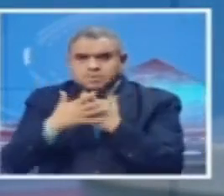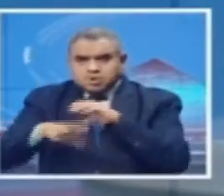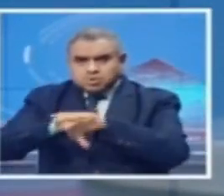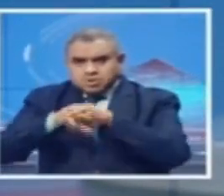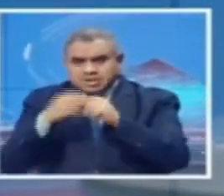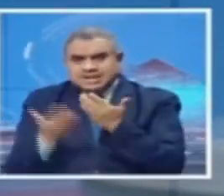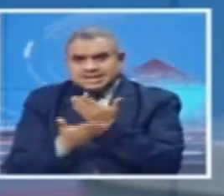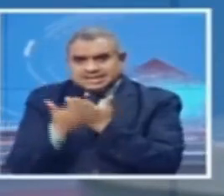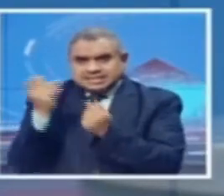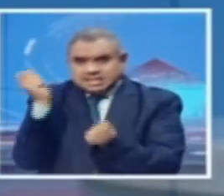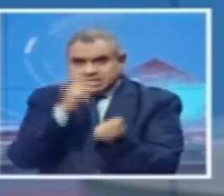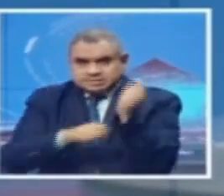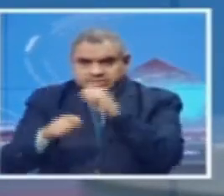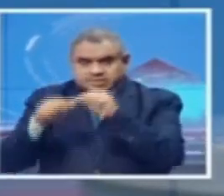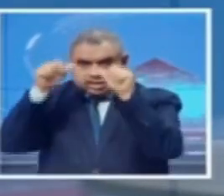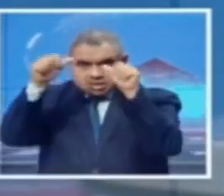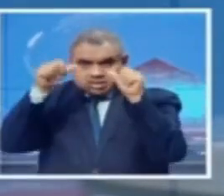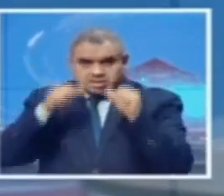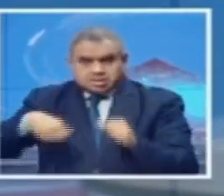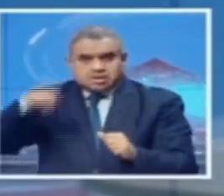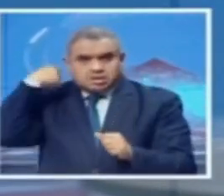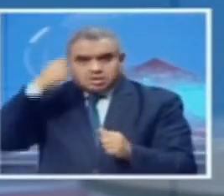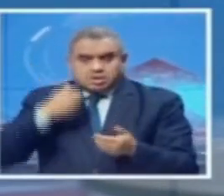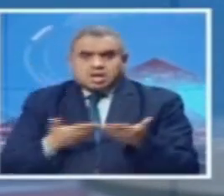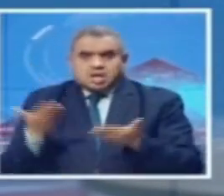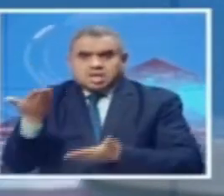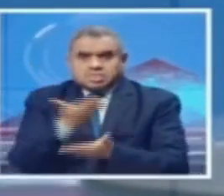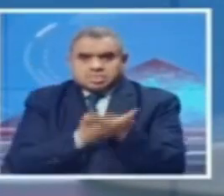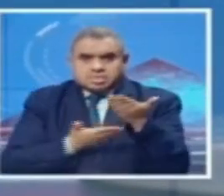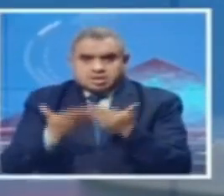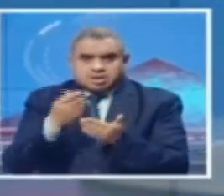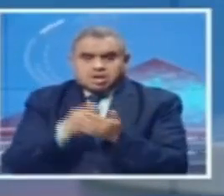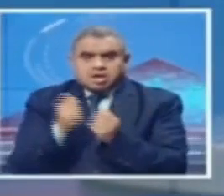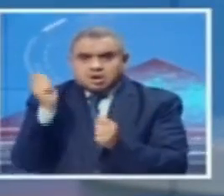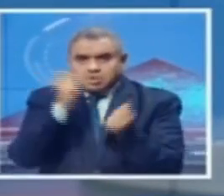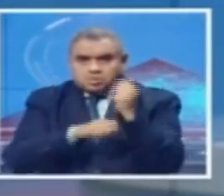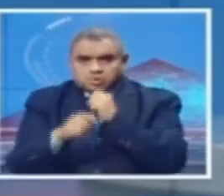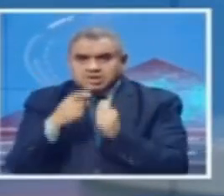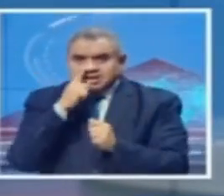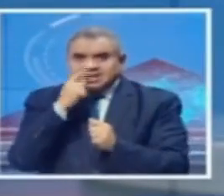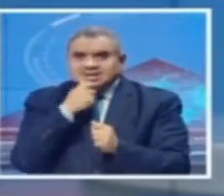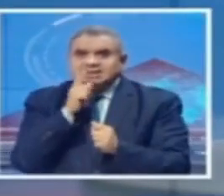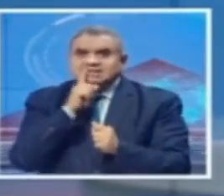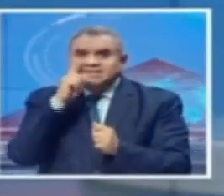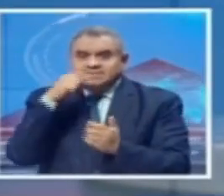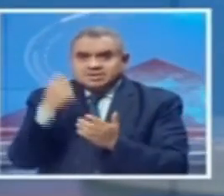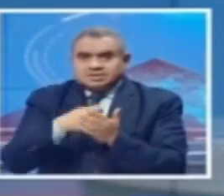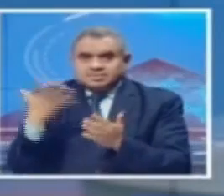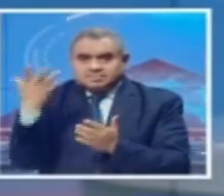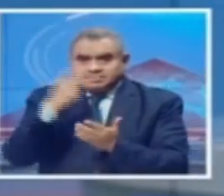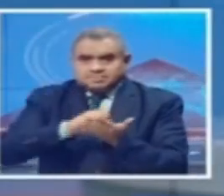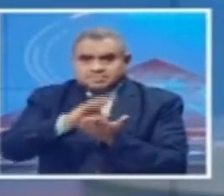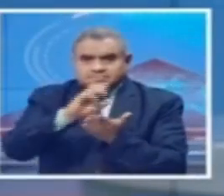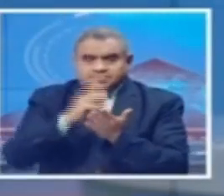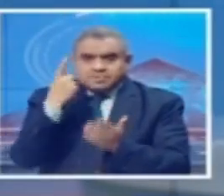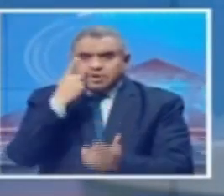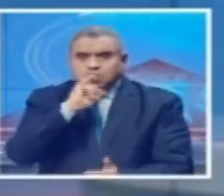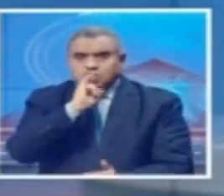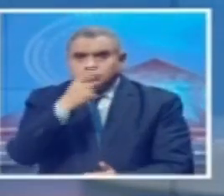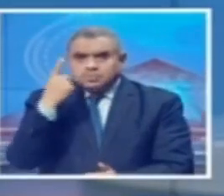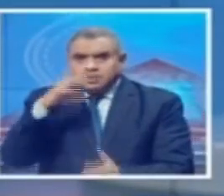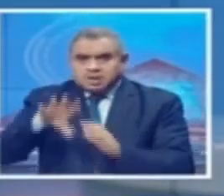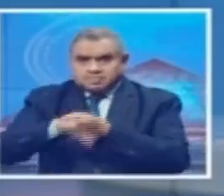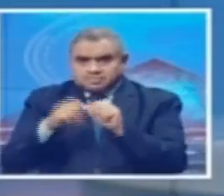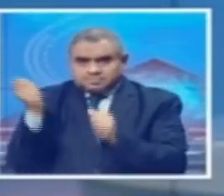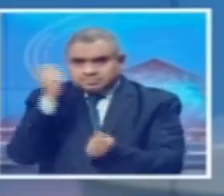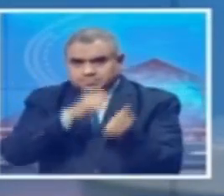صناعية جديدة، أعلنت وزيرة التجارة والصناعة نيفين جامع بدء تسليم خطابات تخصيص 501 وحدة